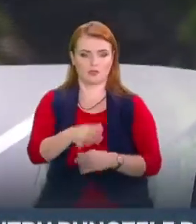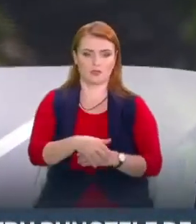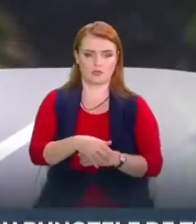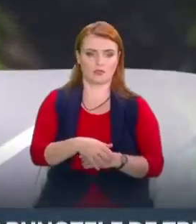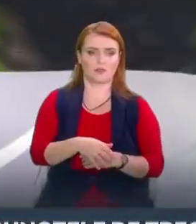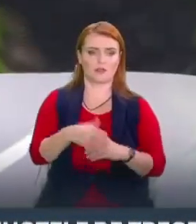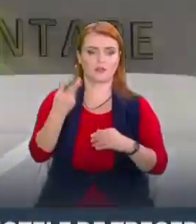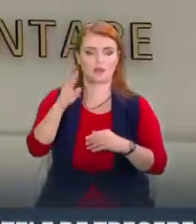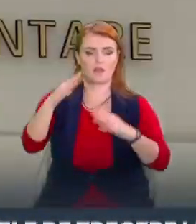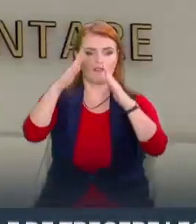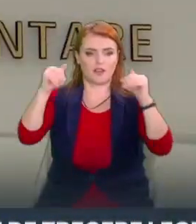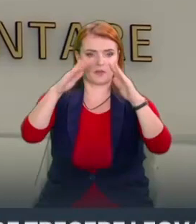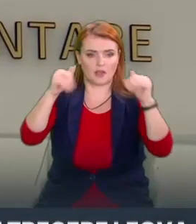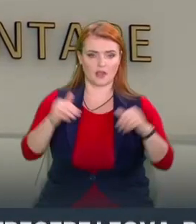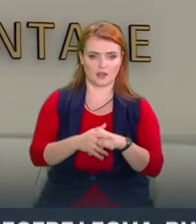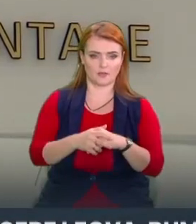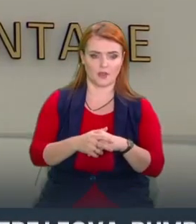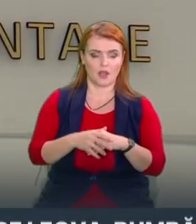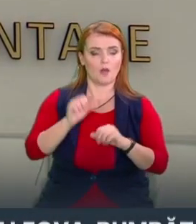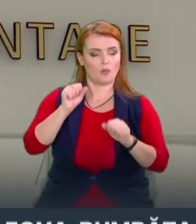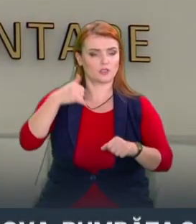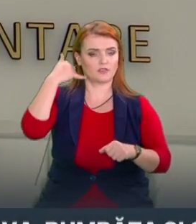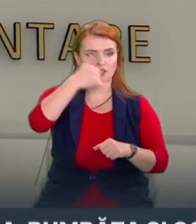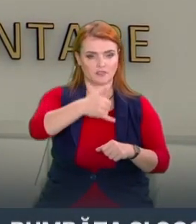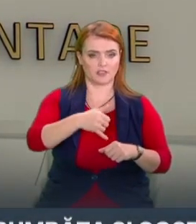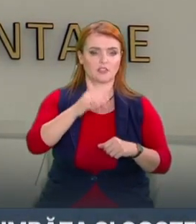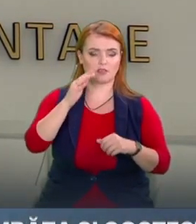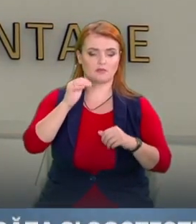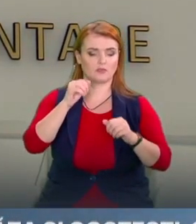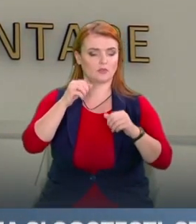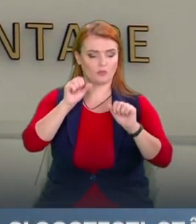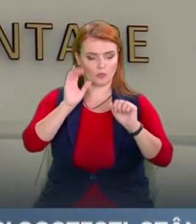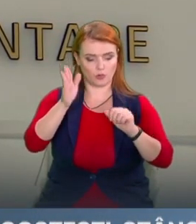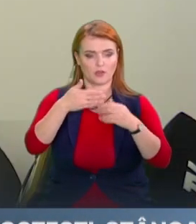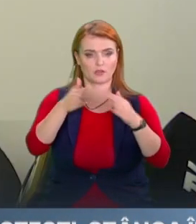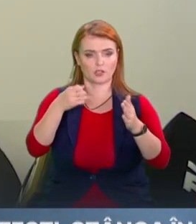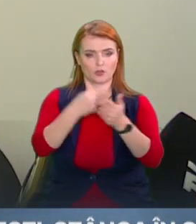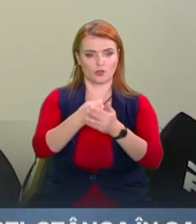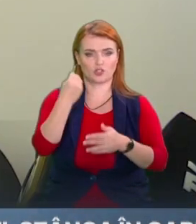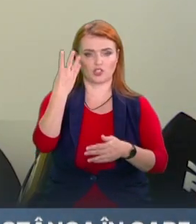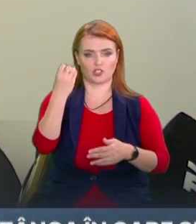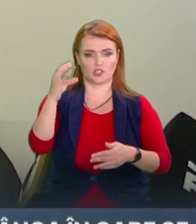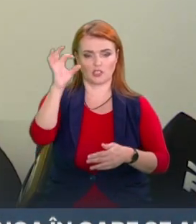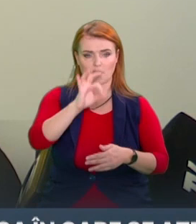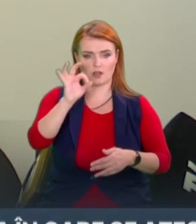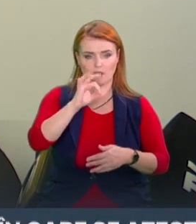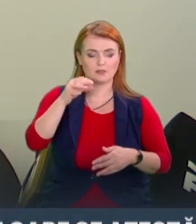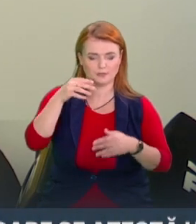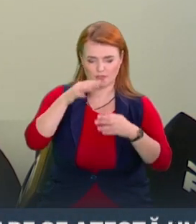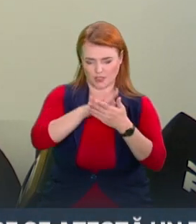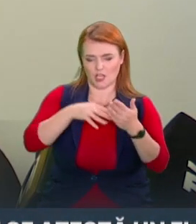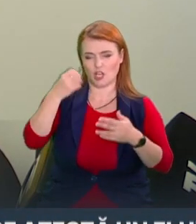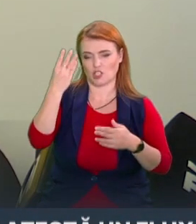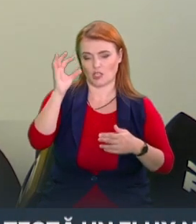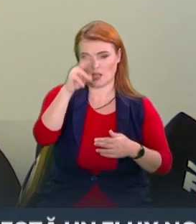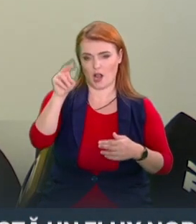fermieri. Apelul va fi deschis până la data de 14 decembrie 2023. Valoarea subvenției acordate unui solicitant nu